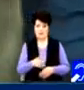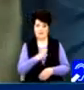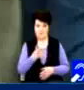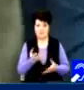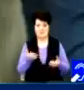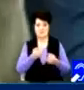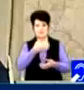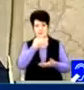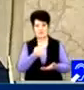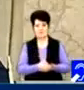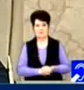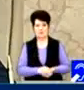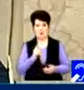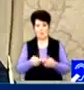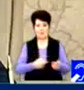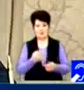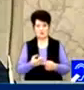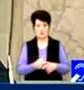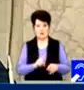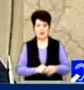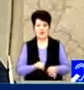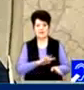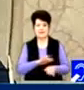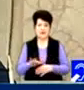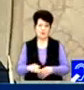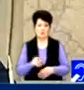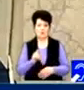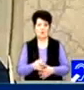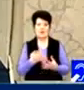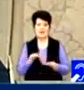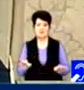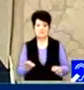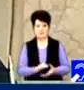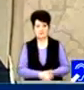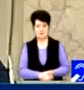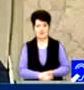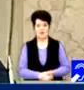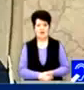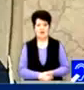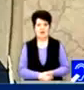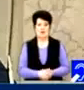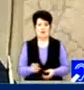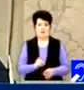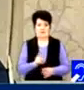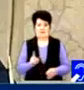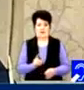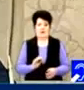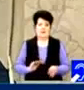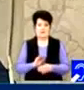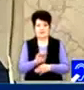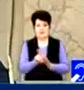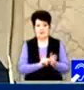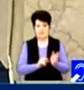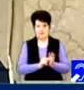asumare de răspundere o procedură la care se recurge cu excepții și cât ține de indexarea pensiilor